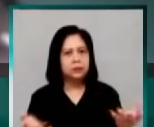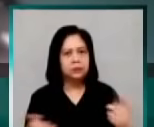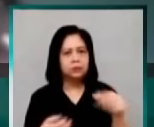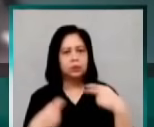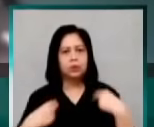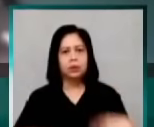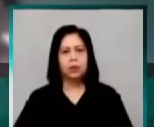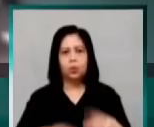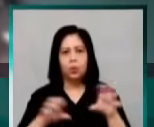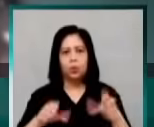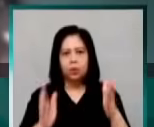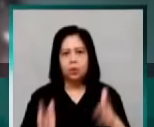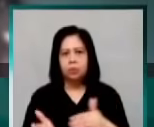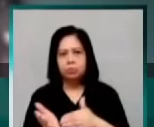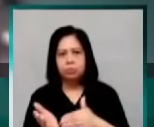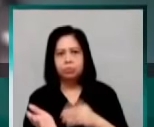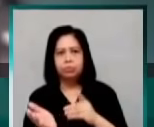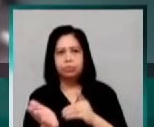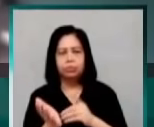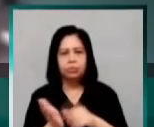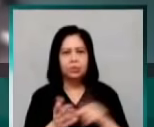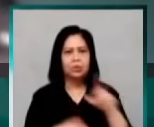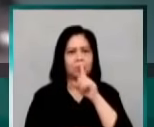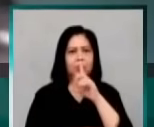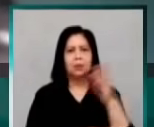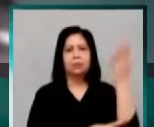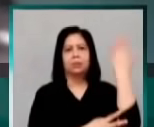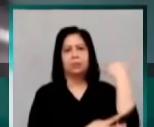workers ang mga ipinangakong benepisyo.